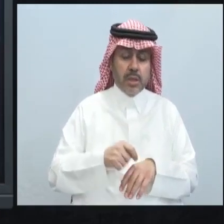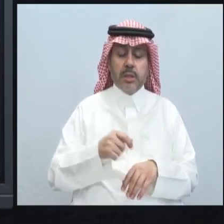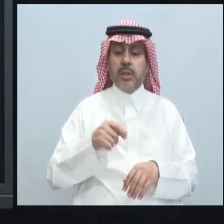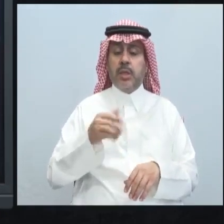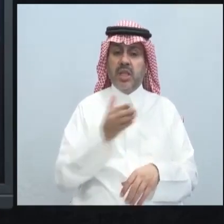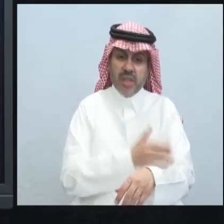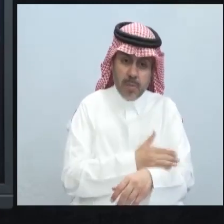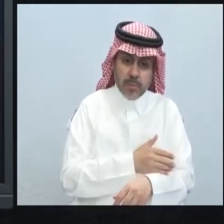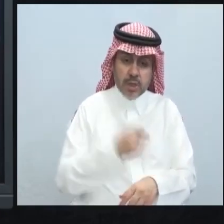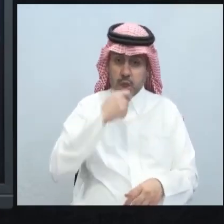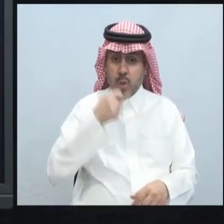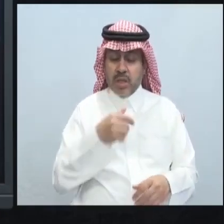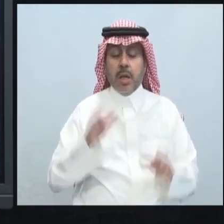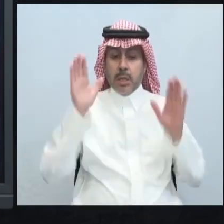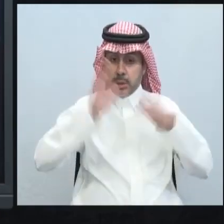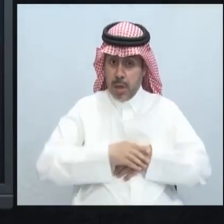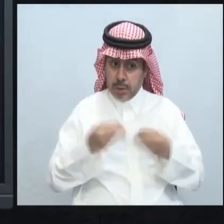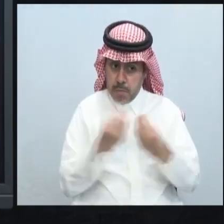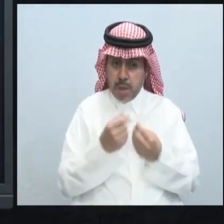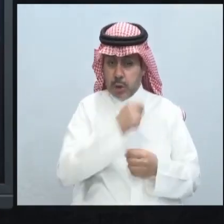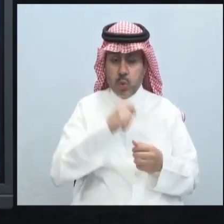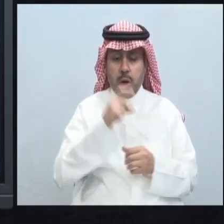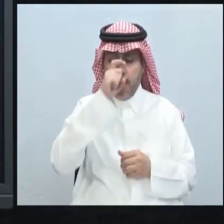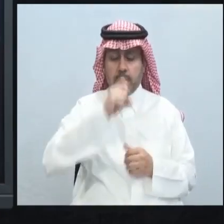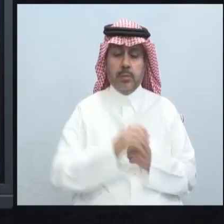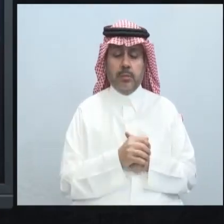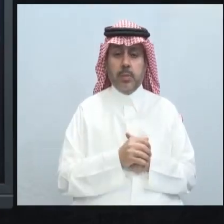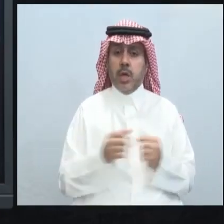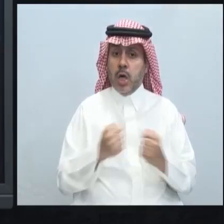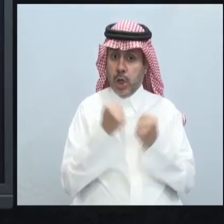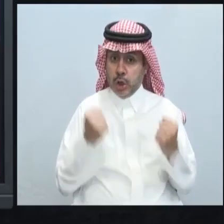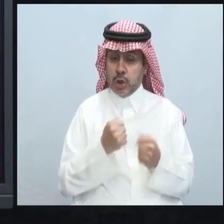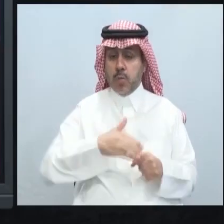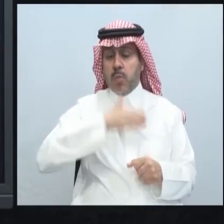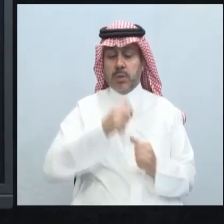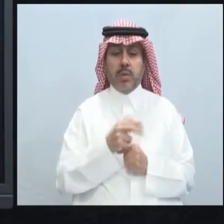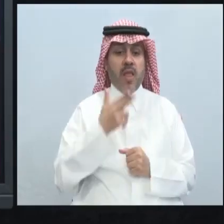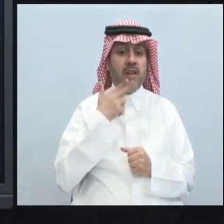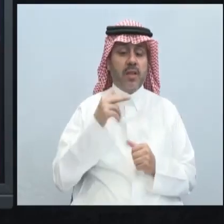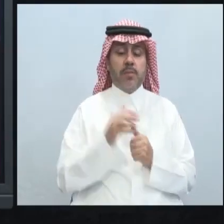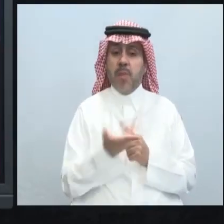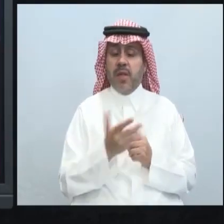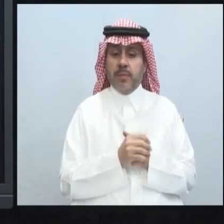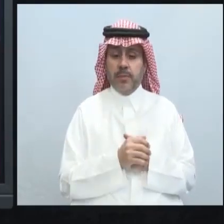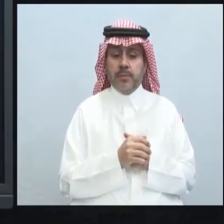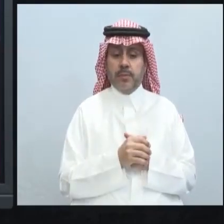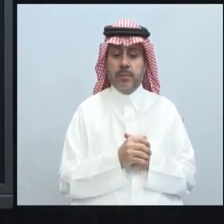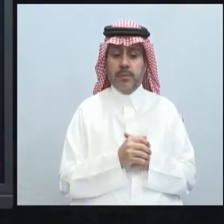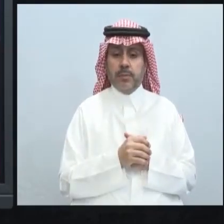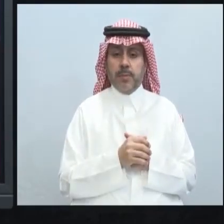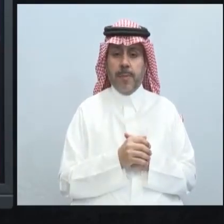صلاه هذه يدل على حرص النبي صلى الله عليه وسلم على نظافه ماذا يا ابنائي